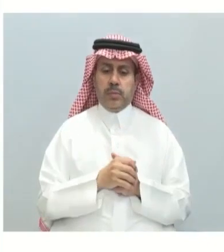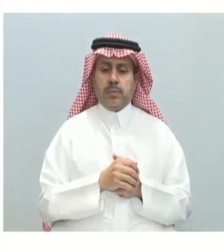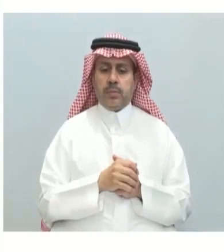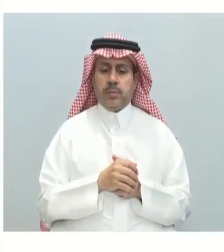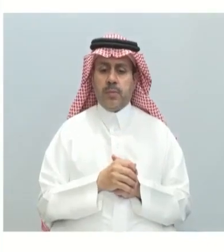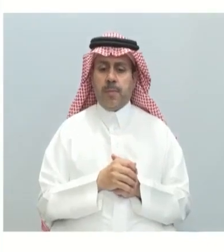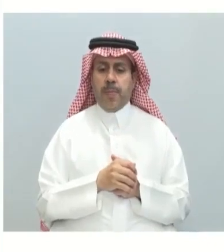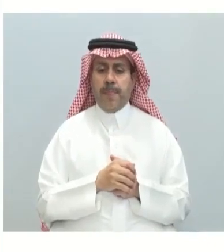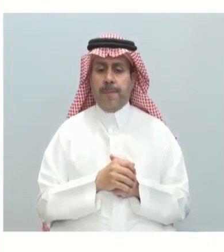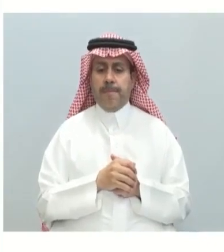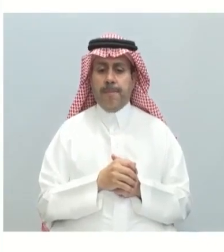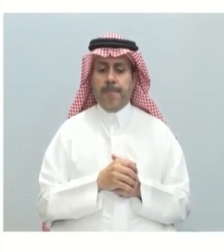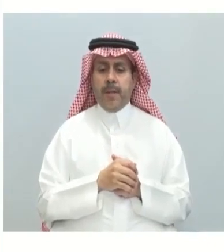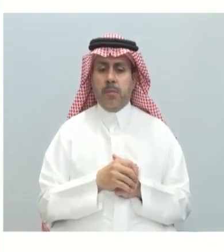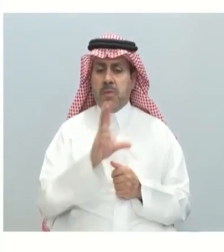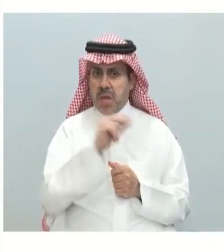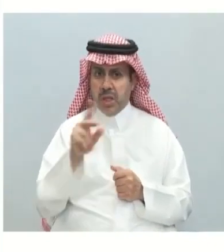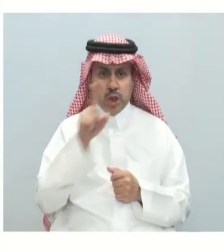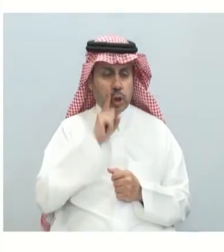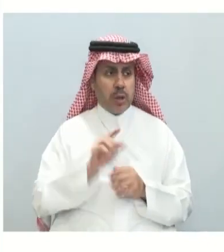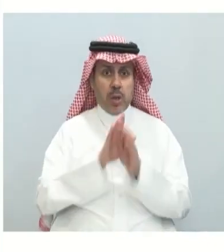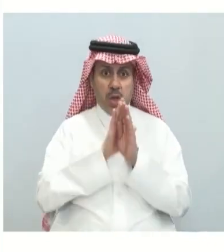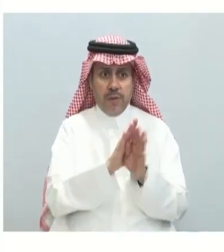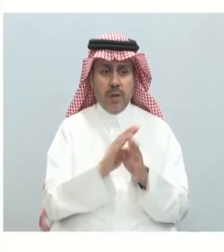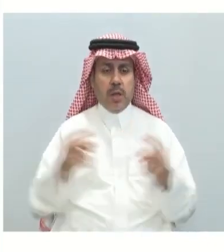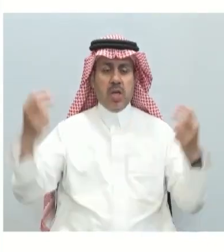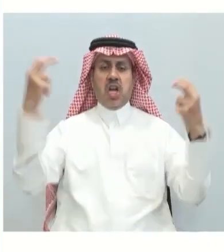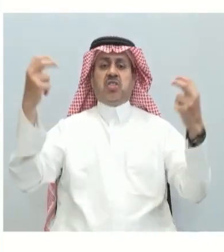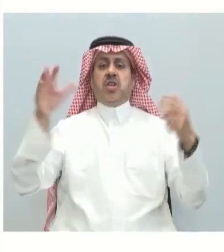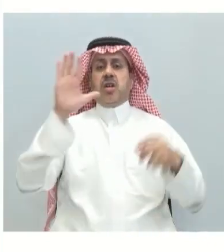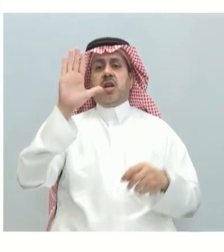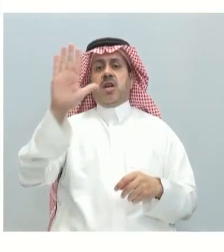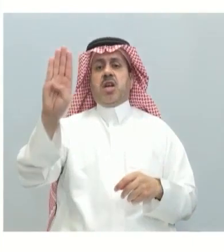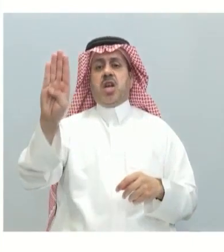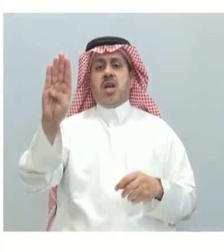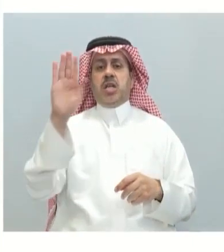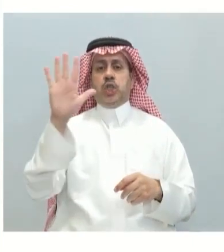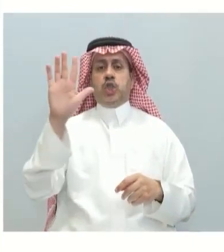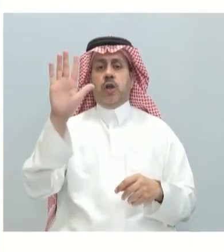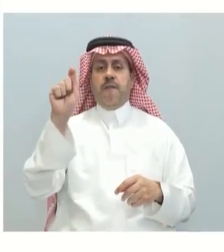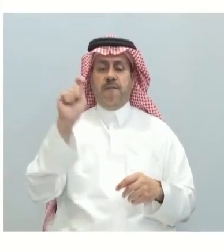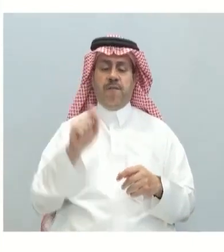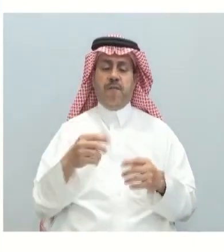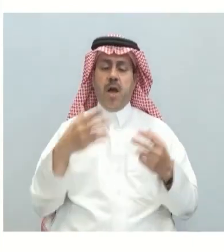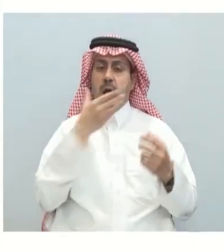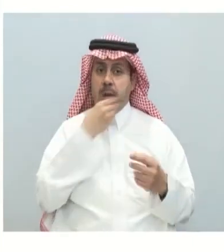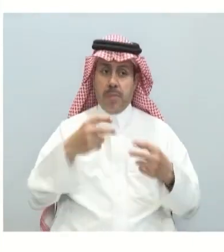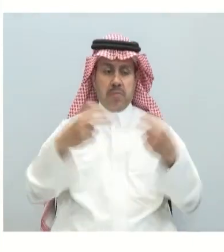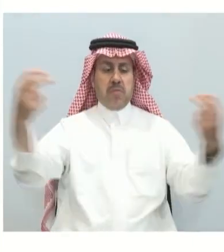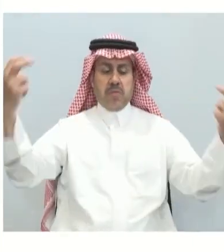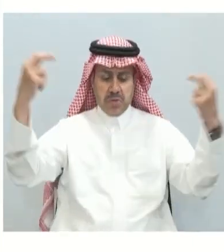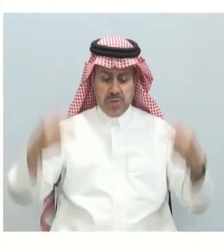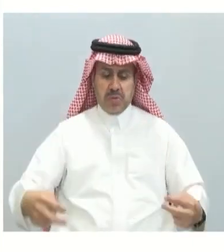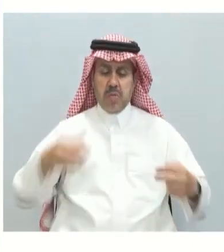ايها الطلاب والطالبات كشف العورات وابراز المفاتن ونزع لباس الحشمه فلا يليق بالمراه ان